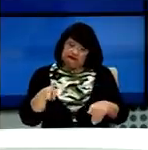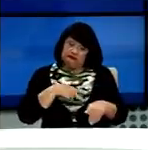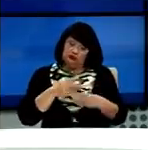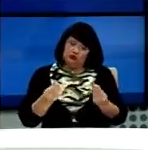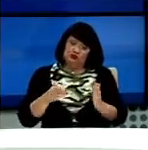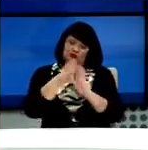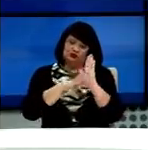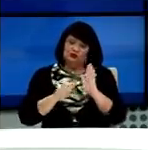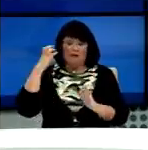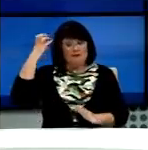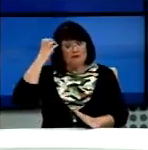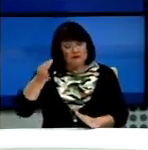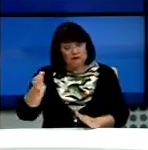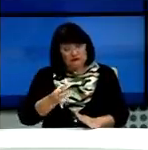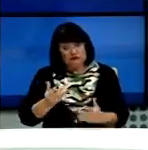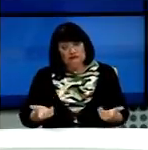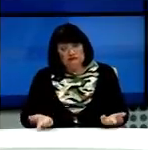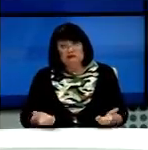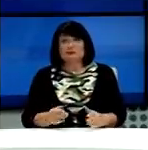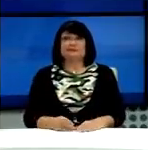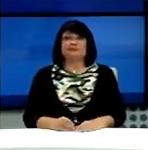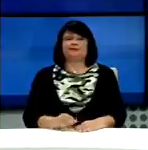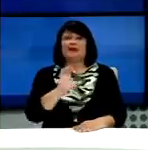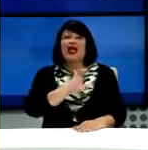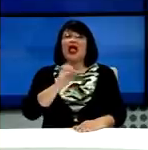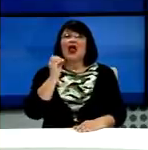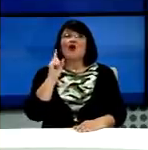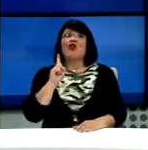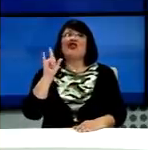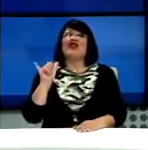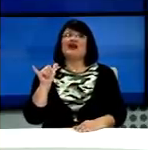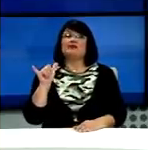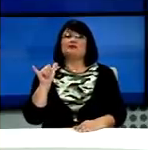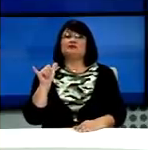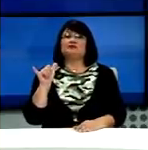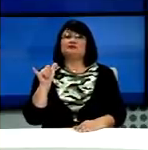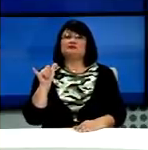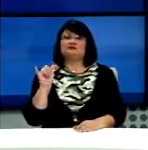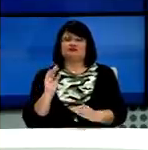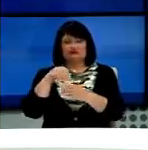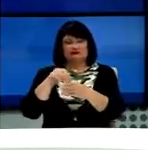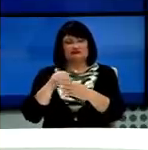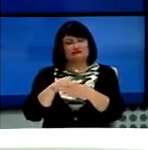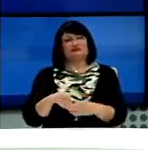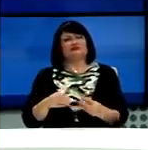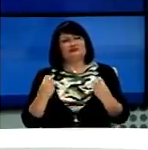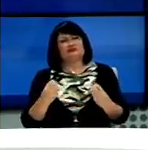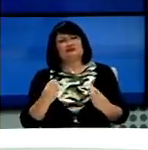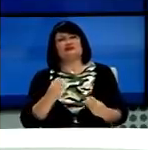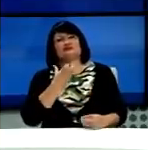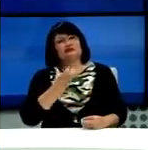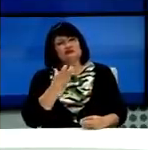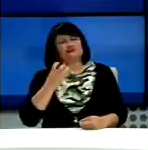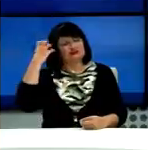λένε οι επιστήμονες. Ο οποίος ΟΔΗ μετά και από άλλες παρεμβάσεις σοβαρών αξιόλογων επιστημόνων